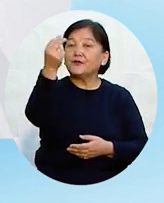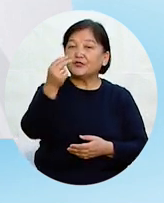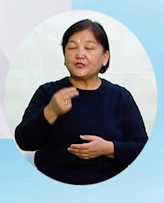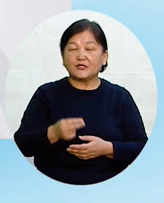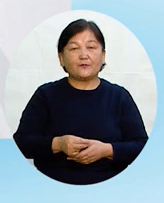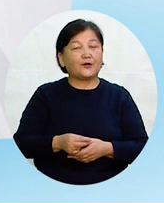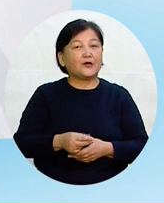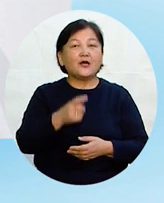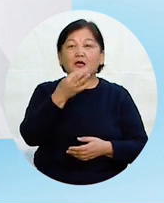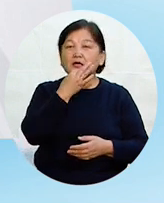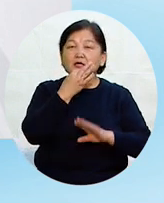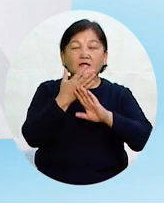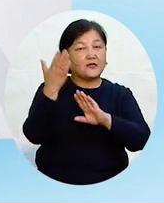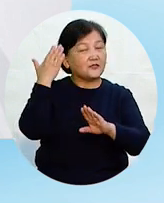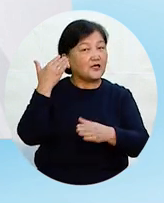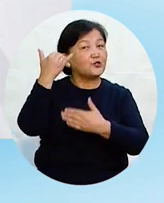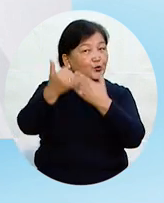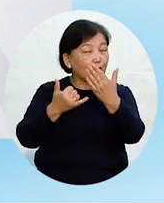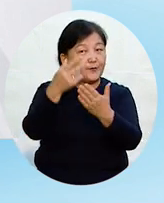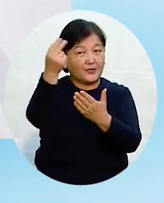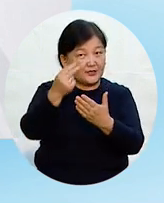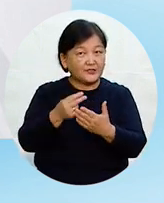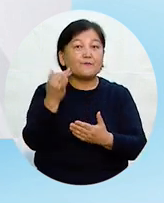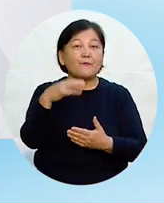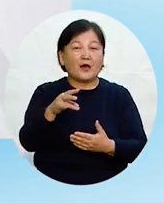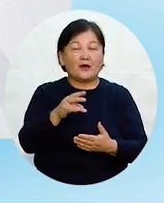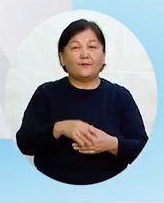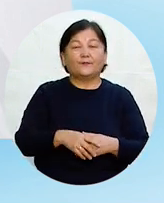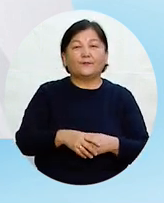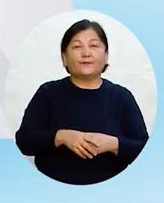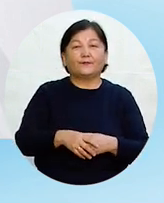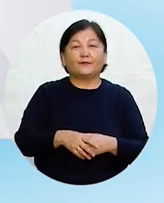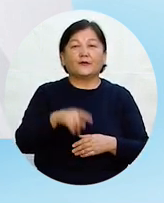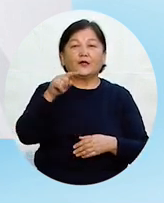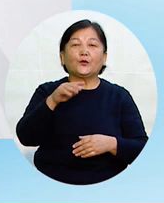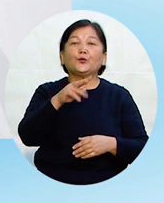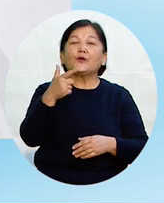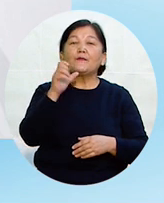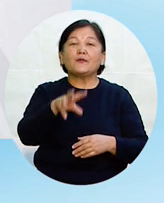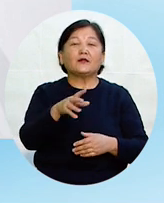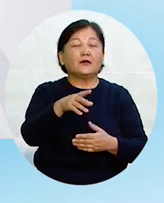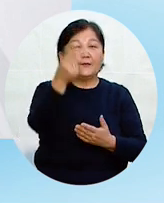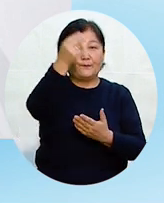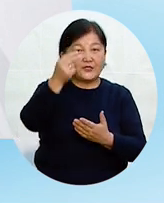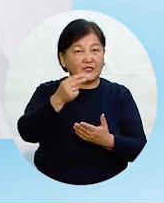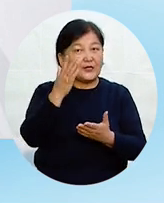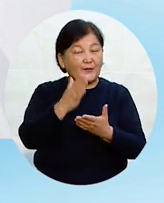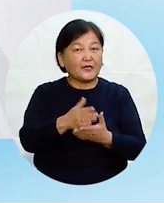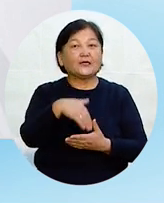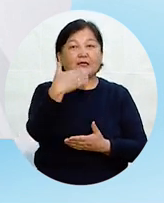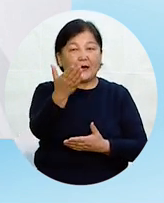хэлбэрийг маш түгээмэл ашигласан байдаг. А орчин цагийн Монгол хэлэнд дээр хэлбэрүүдийг түгээмэл ашигладаг гэдгийг их